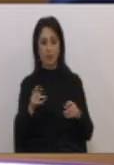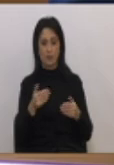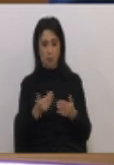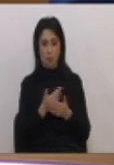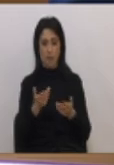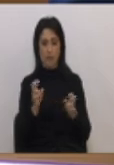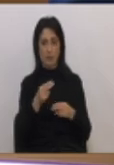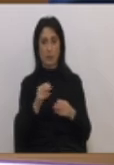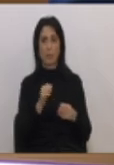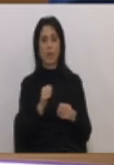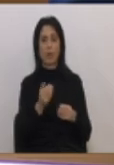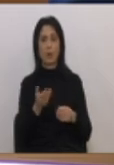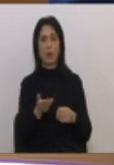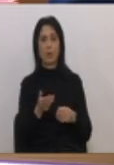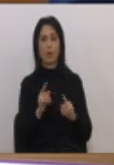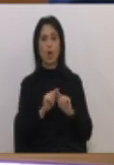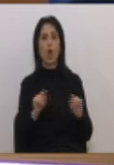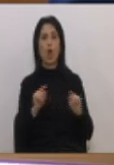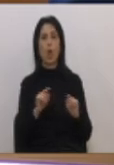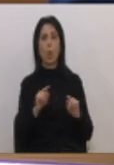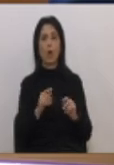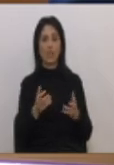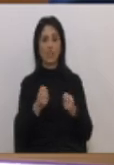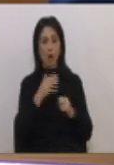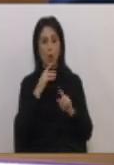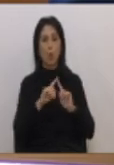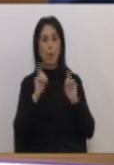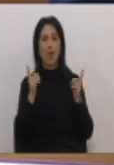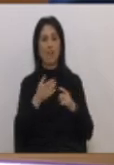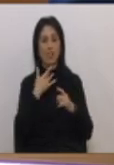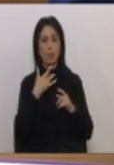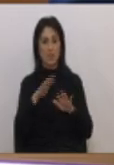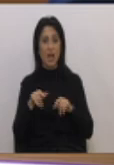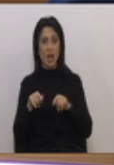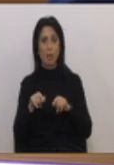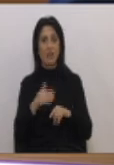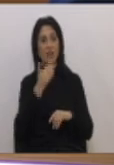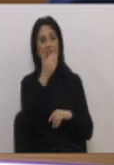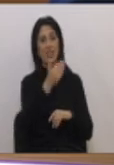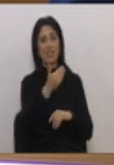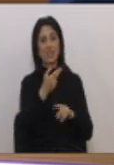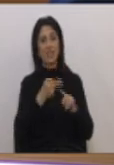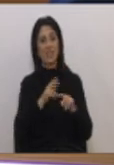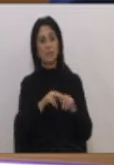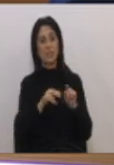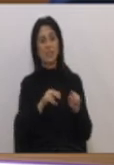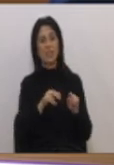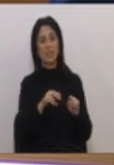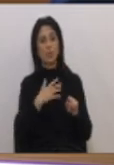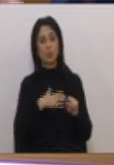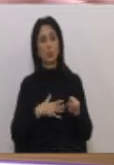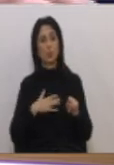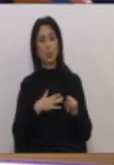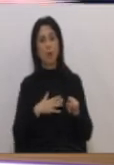თემით. მეგობრებო, ოპოზიციამ ხო აიღო უმრავლესობა იმ საკრებულოში? თქვენ განა იმას უხართ